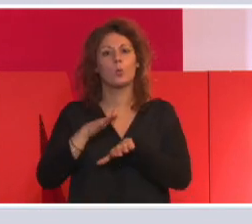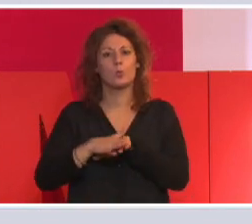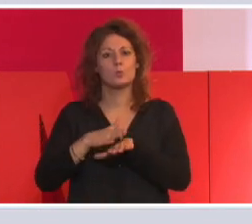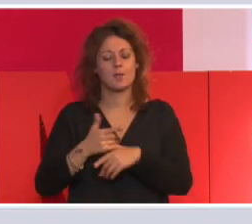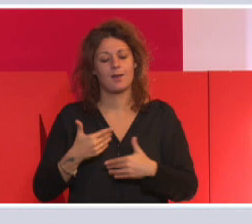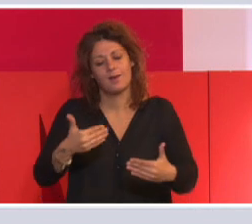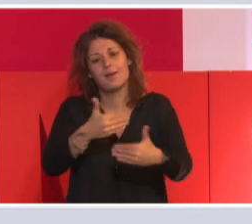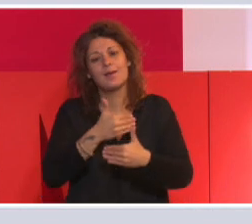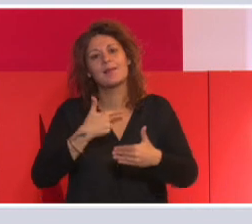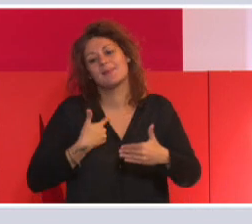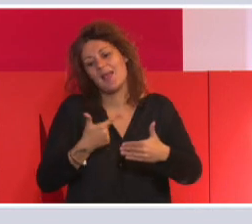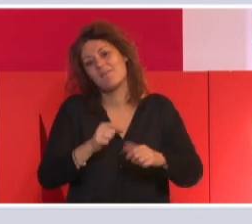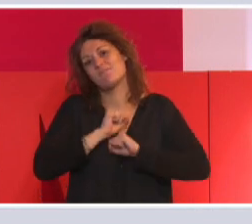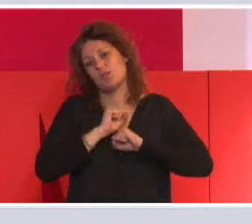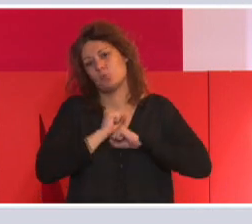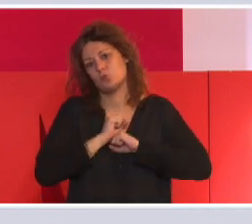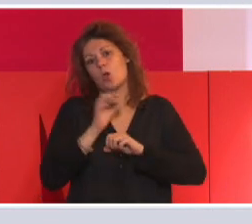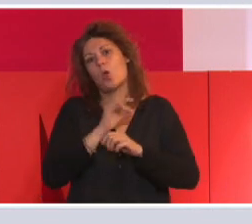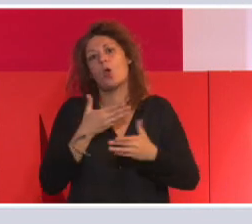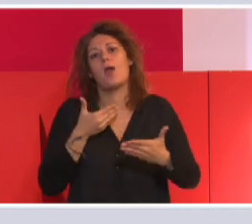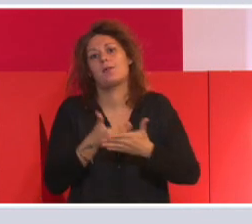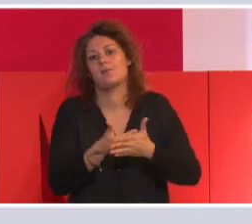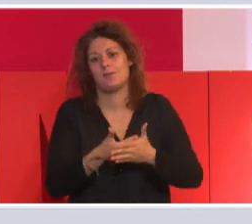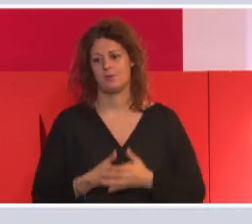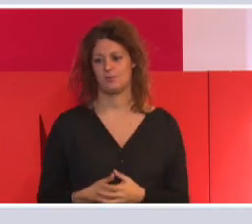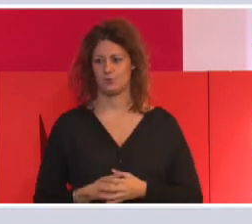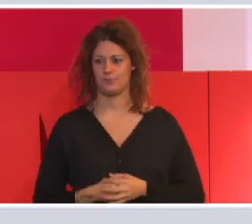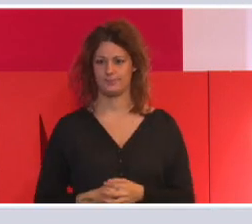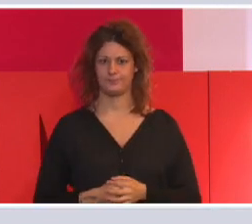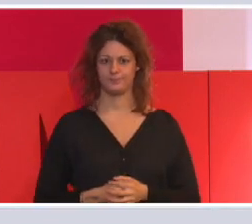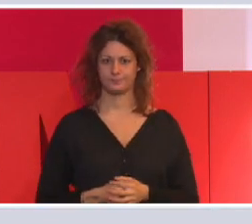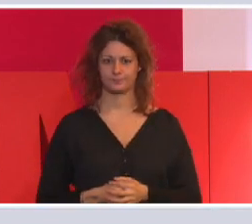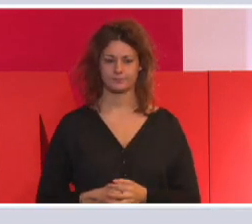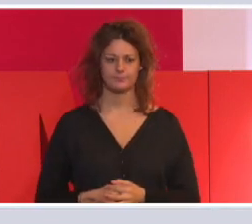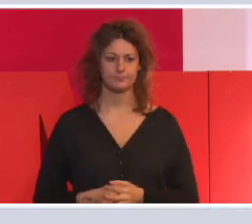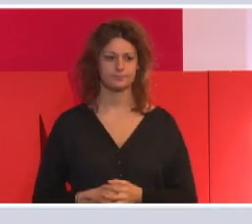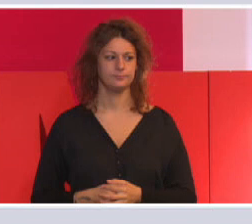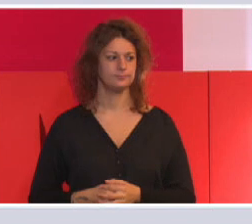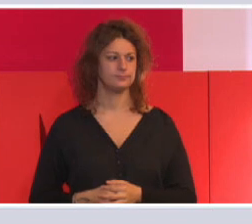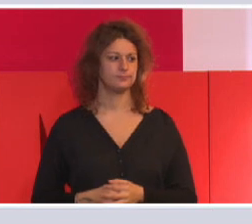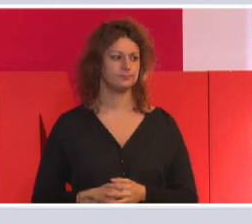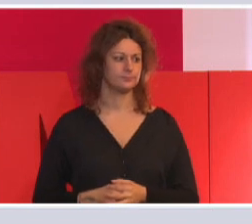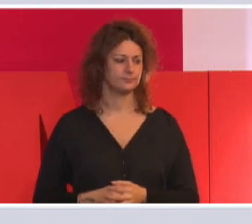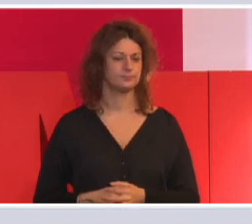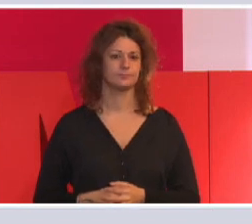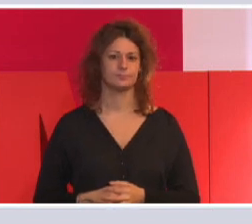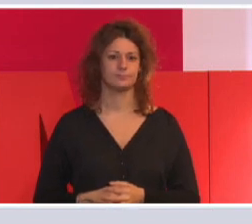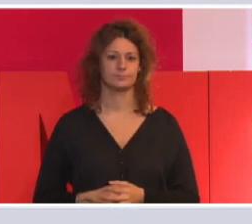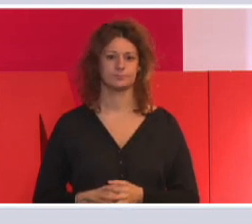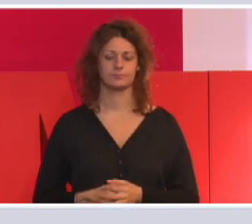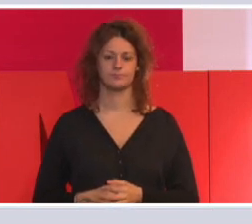individui con specifici e non solo fu poi negli anni 50